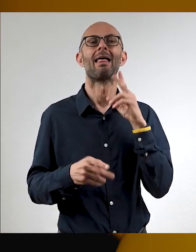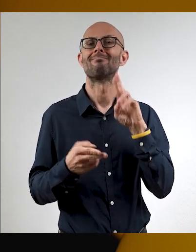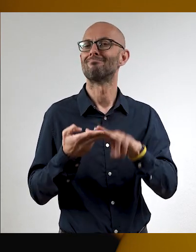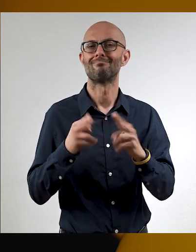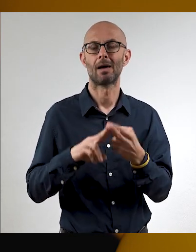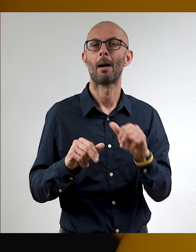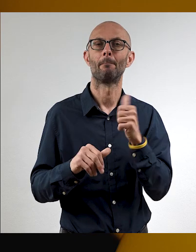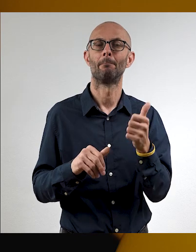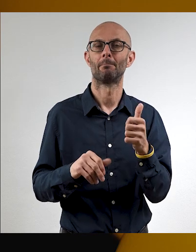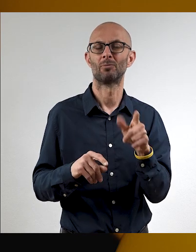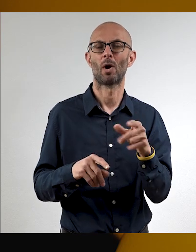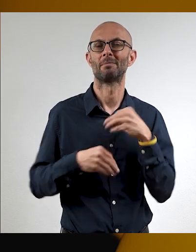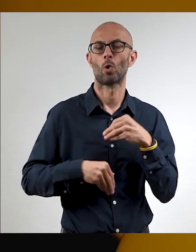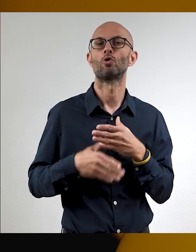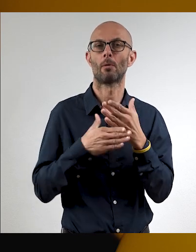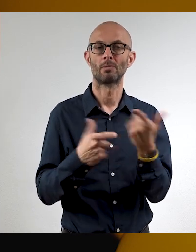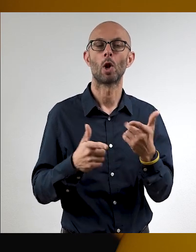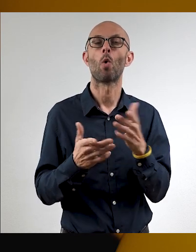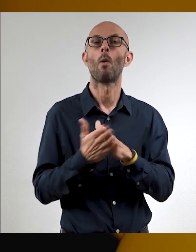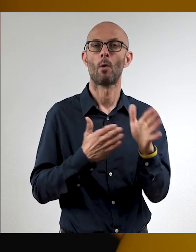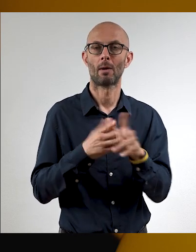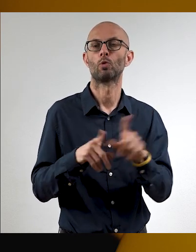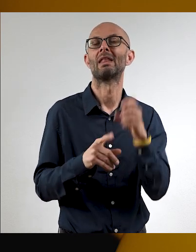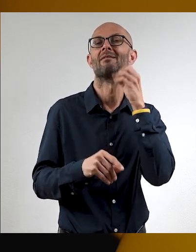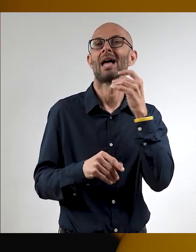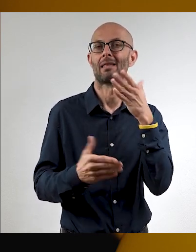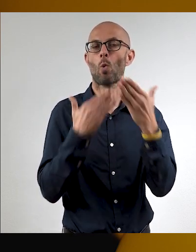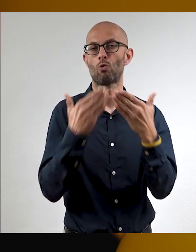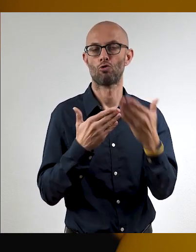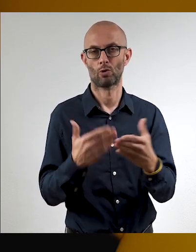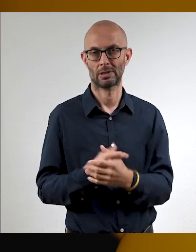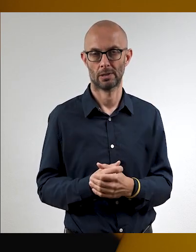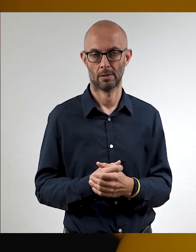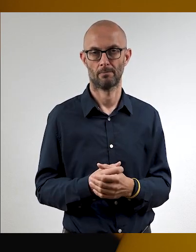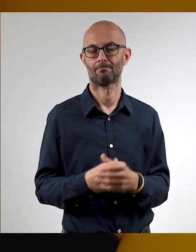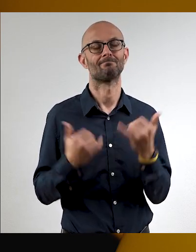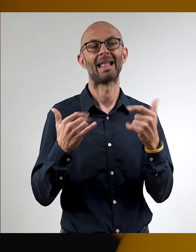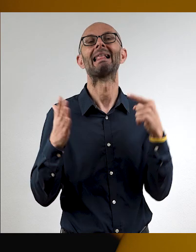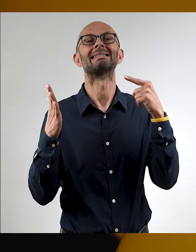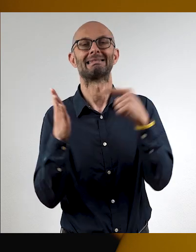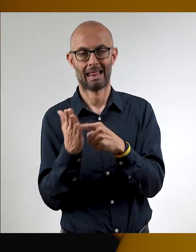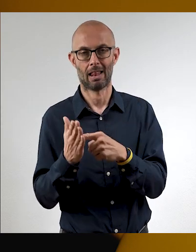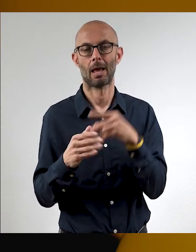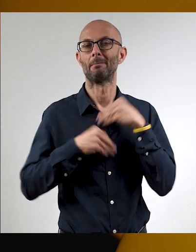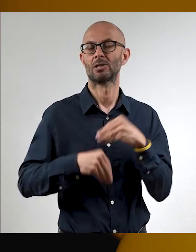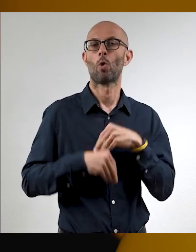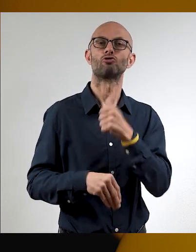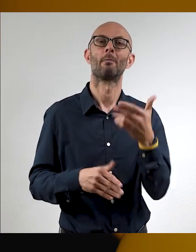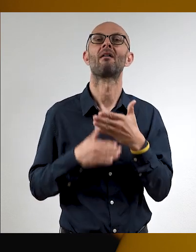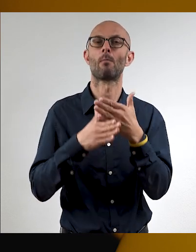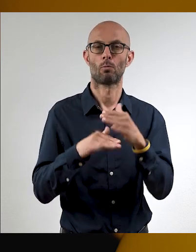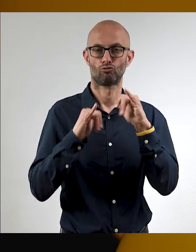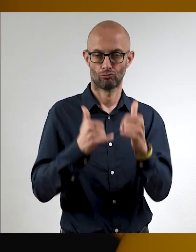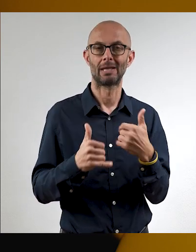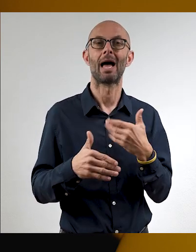Principe psihološke pomoči pa lahko uporabljamo tudi v vsakdanjih odnosih. Zdaj, cilj psihološke prve pomoči